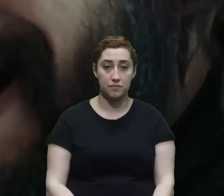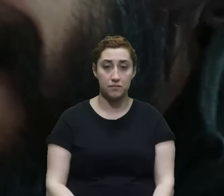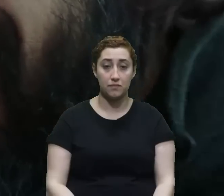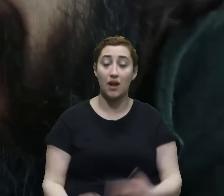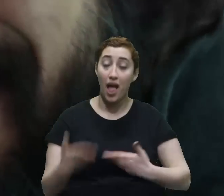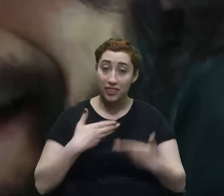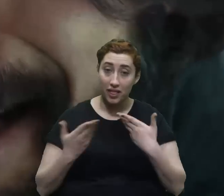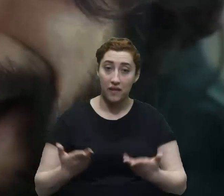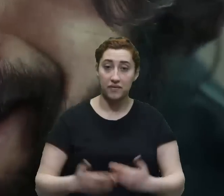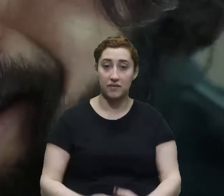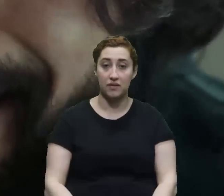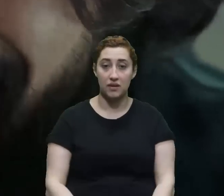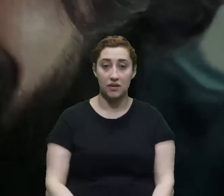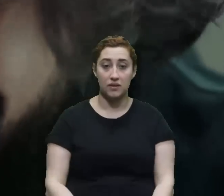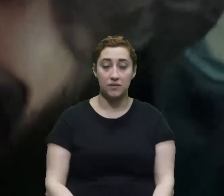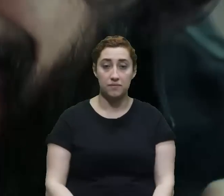Anlat.